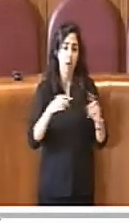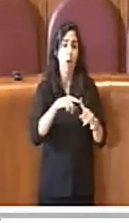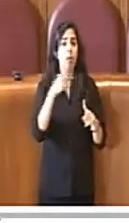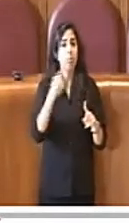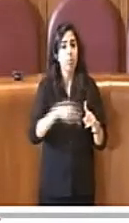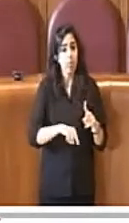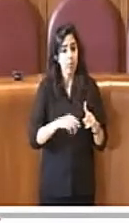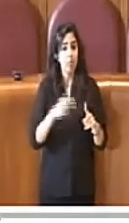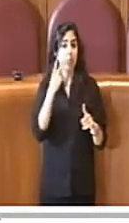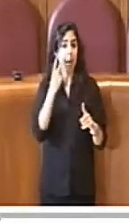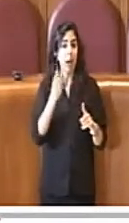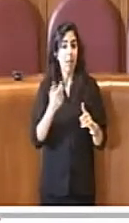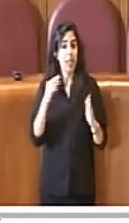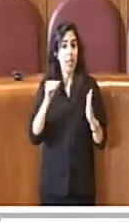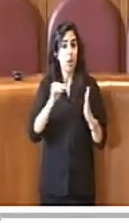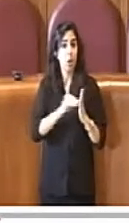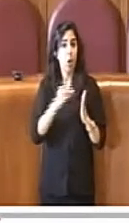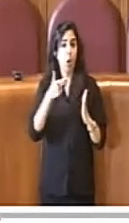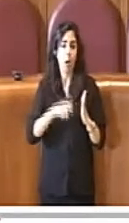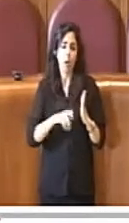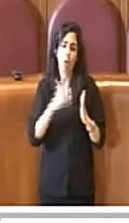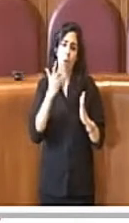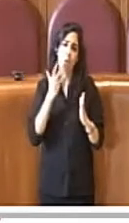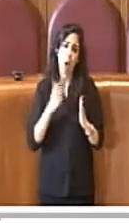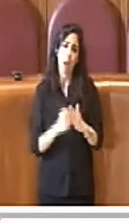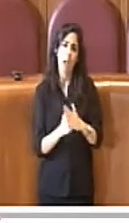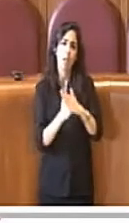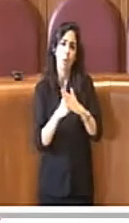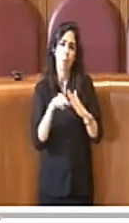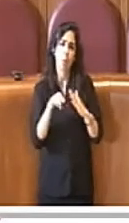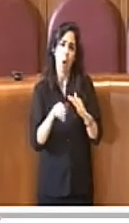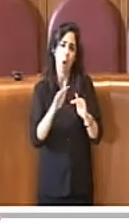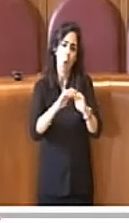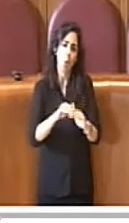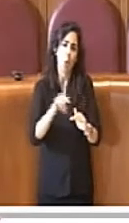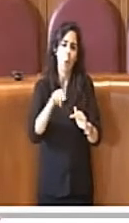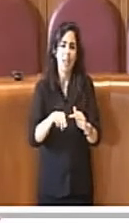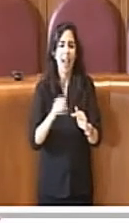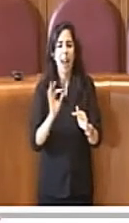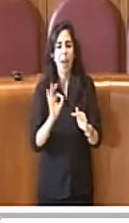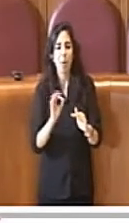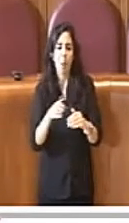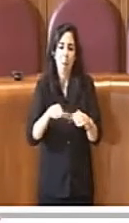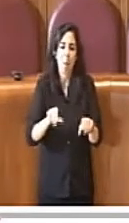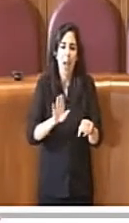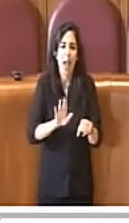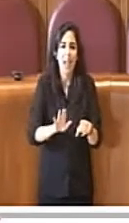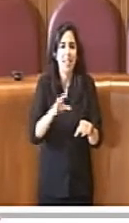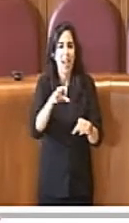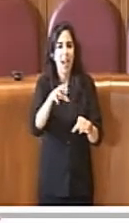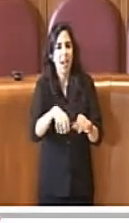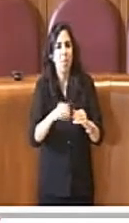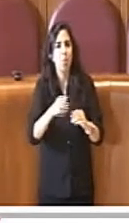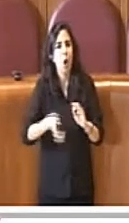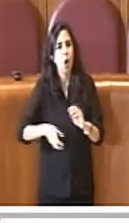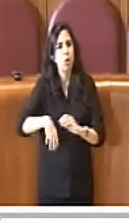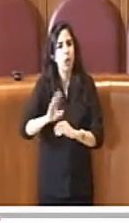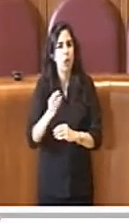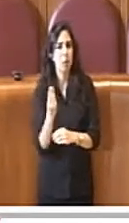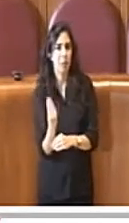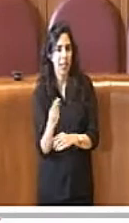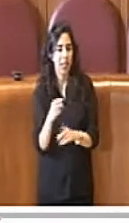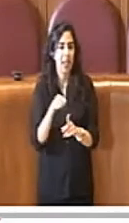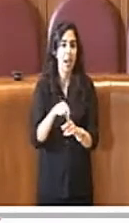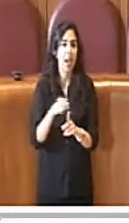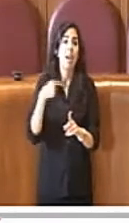per salvaguardare la natura sportiva dei bocciodromi. L'elaborazione e gestione degli avvisi di affidamento, nonché il monitoraggio e riscossione